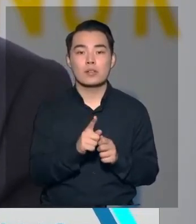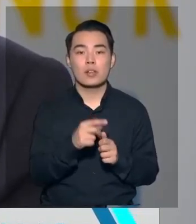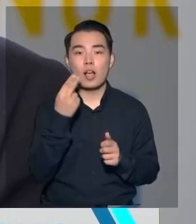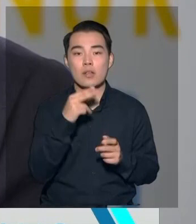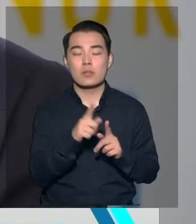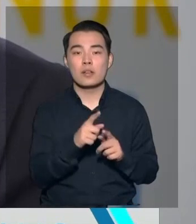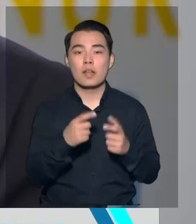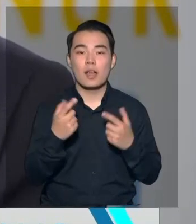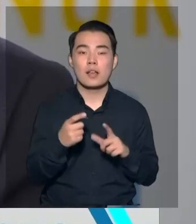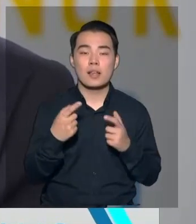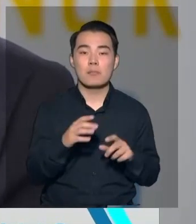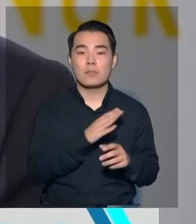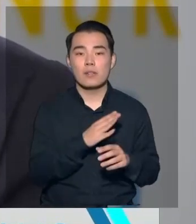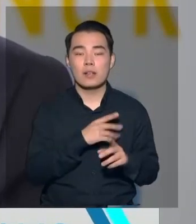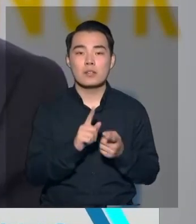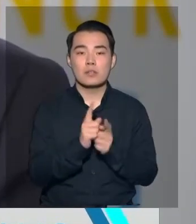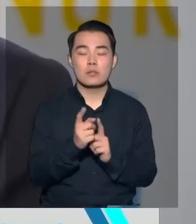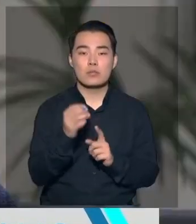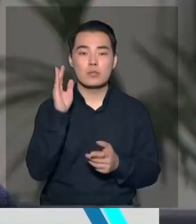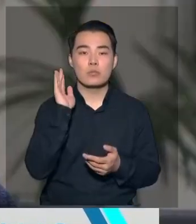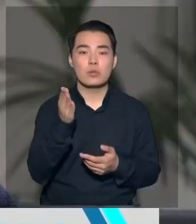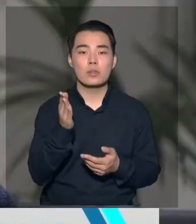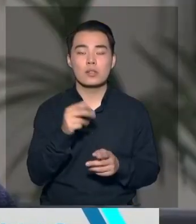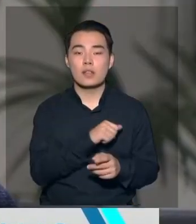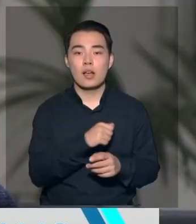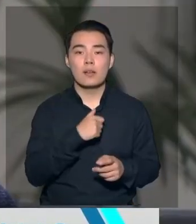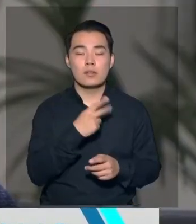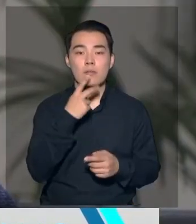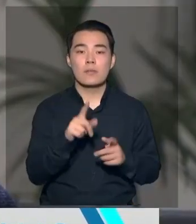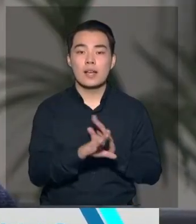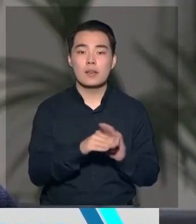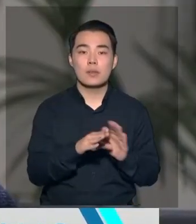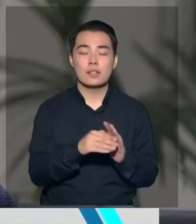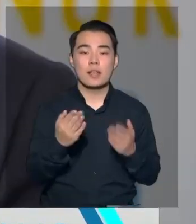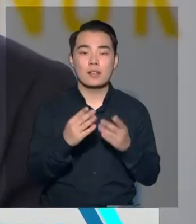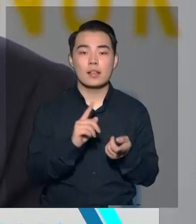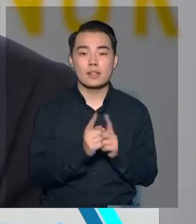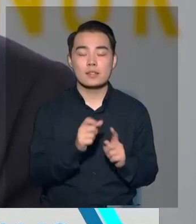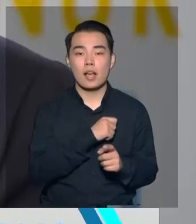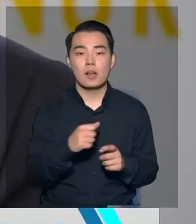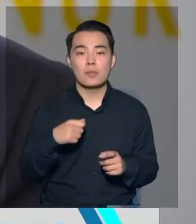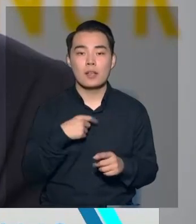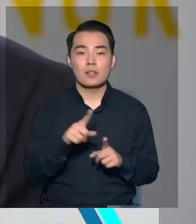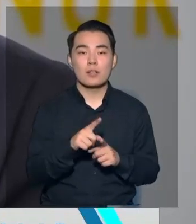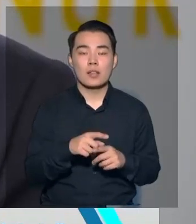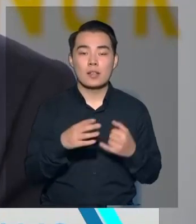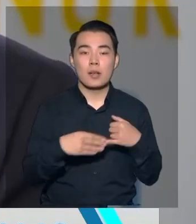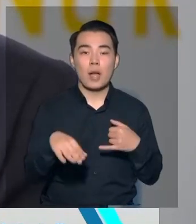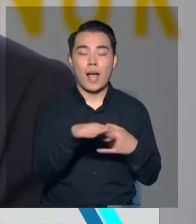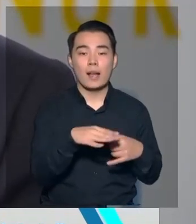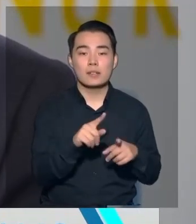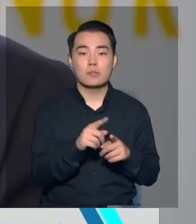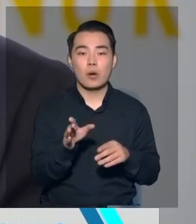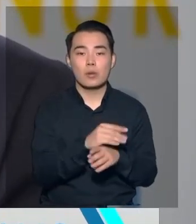үлкен шешуші маңызды реформалар күтіп отыр. Осы сайлау айналып келген кезде аймақтағы сараптаманың